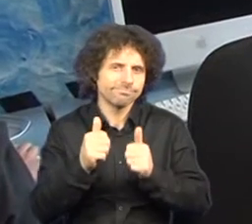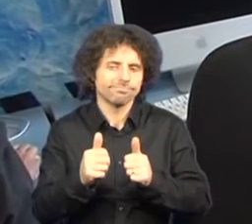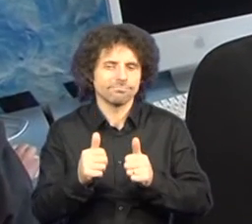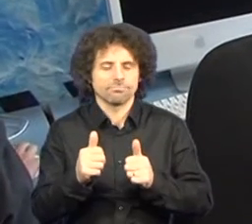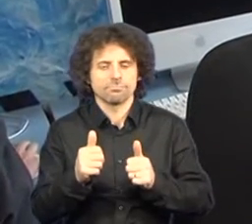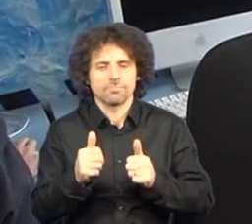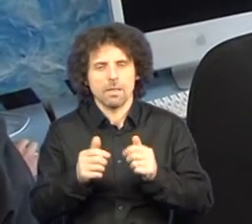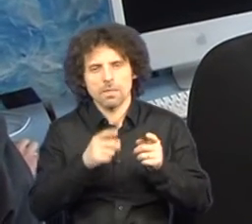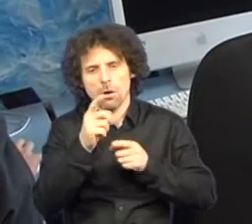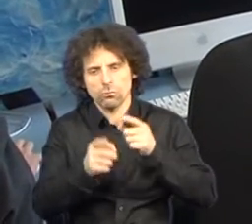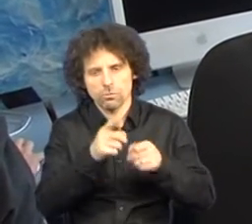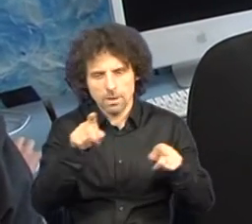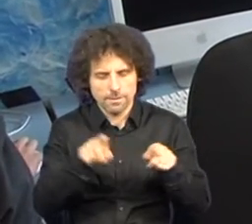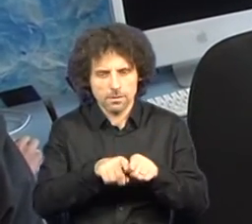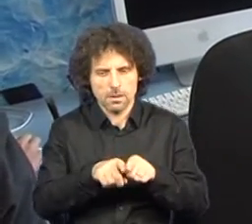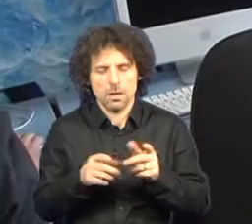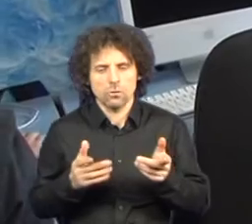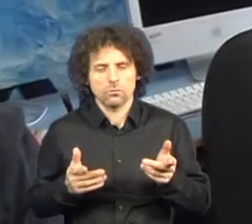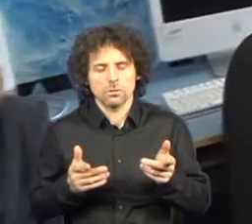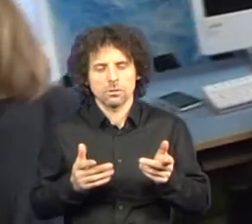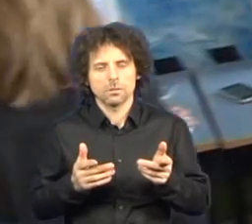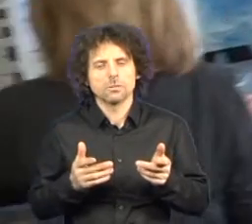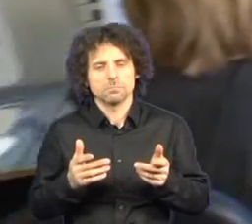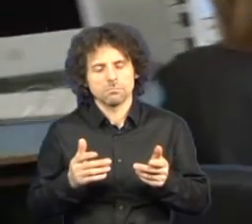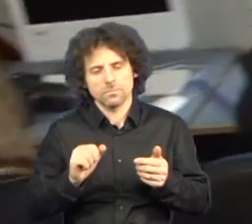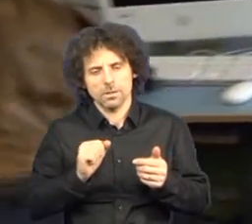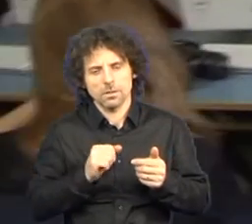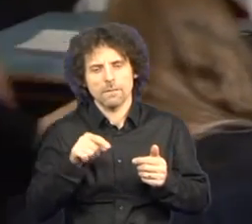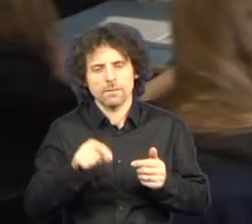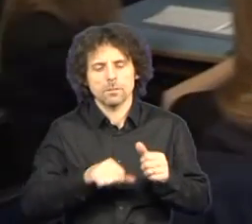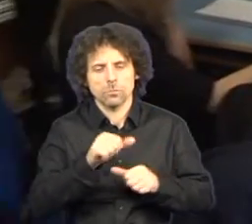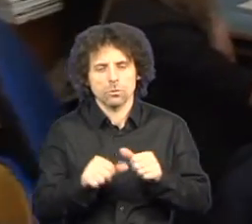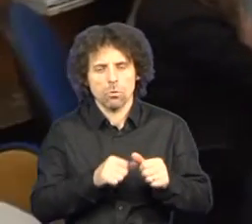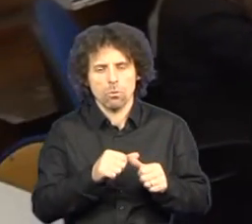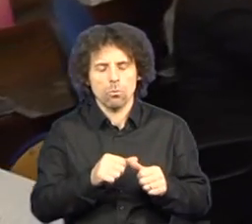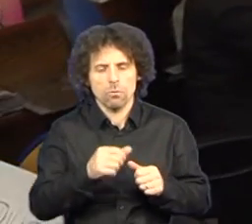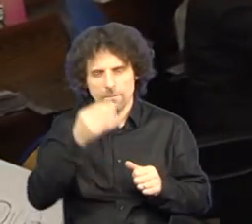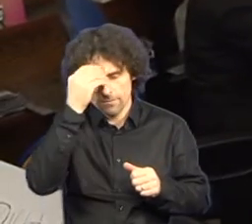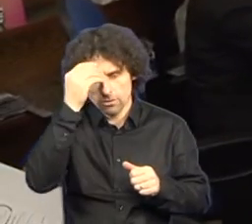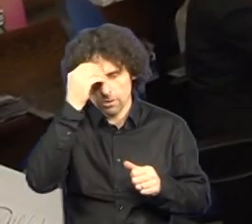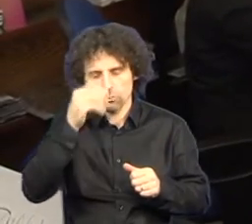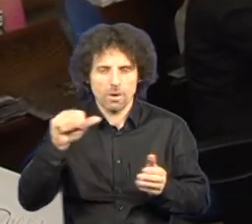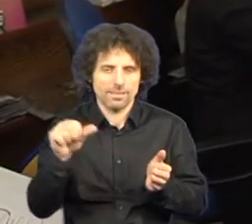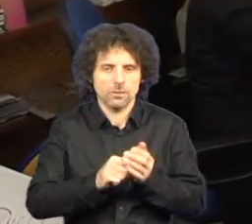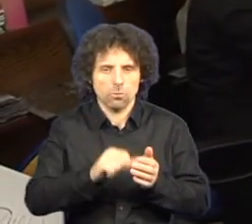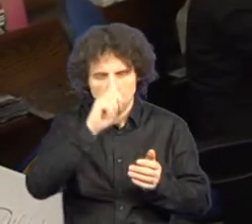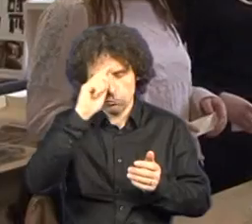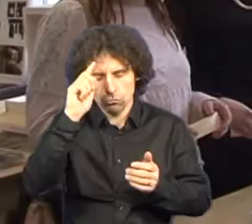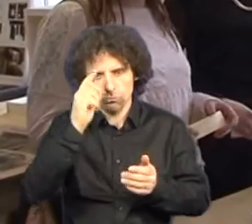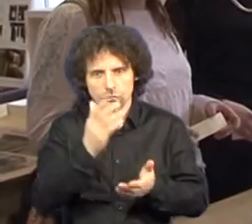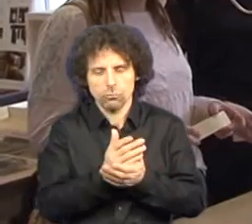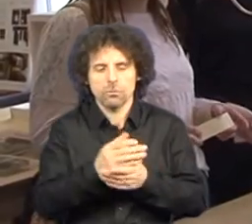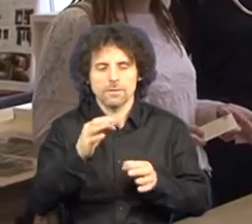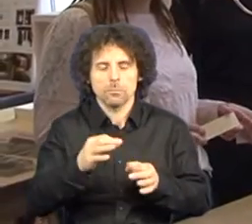wszystkim nasi nauczyciele, bo są tacy z nami bardzo zżyci. W tym roku placówka, która wykształciła prawie tysiąc młodych artystów